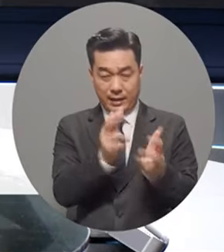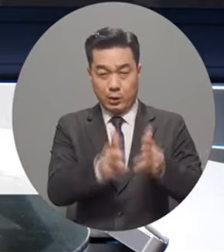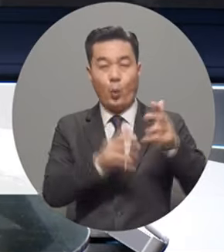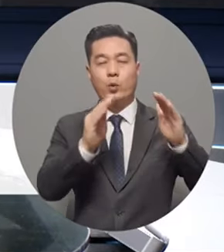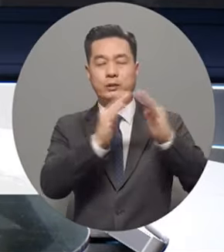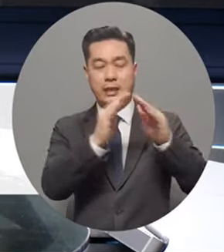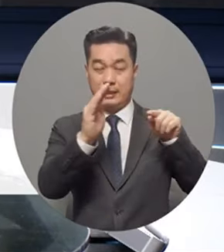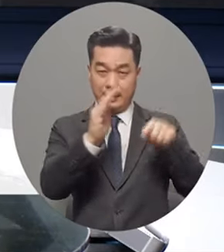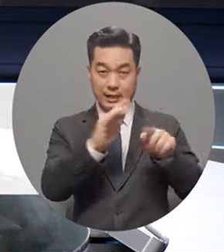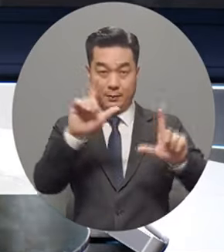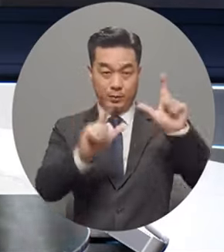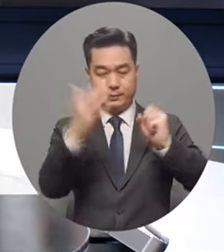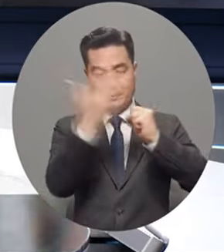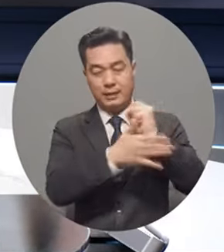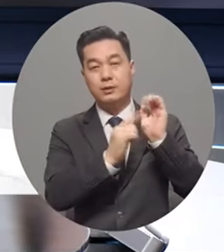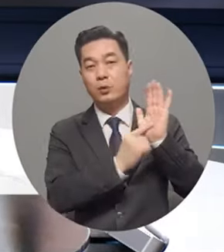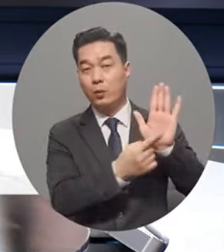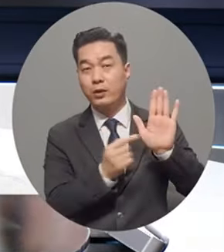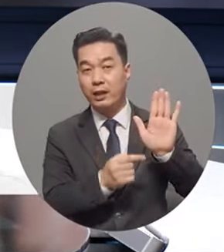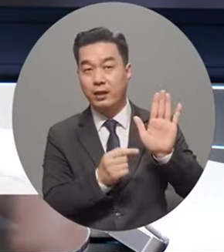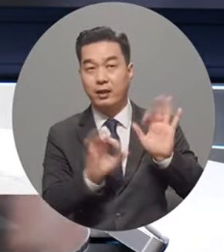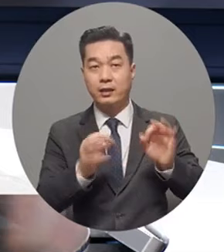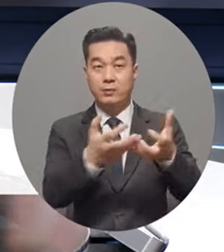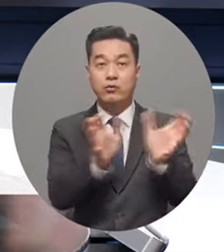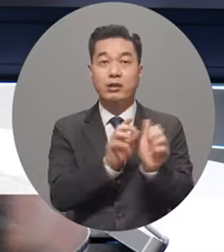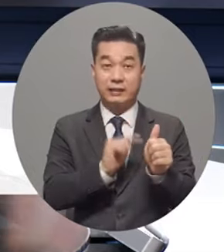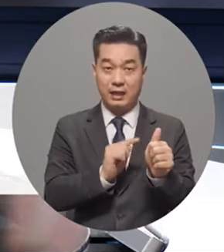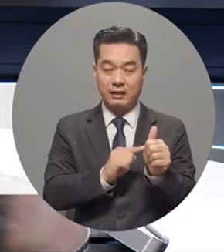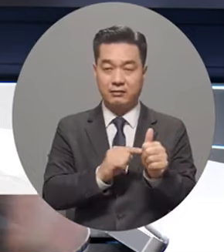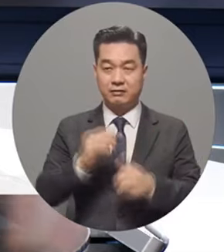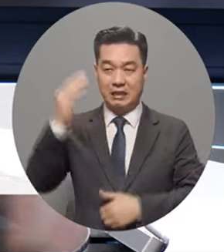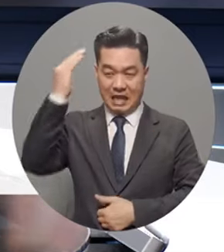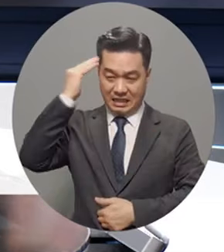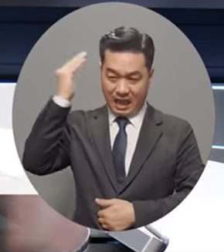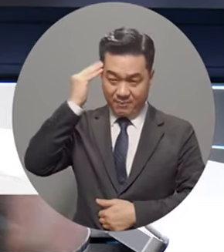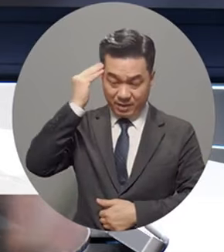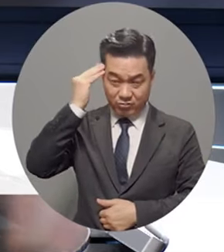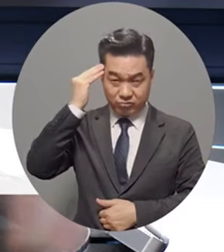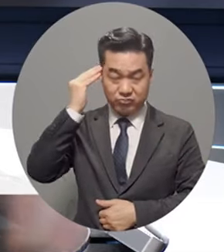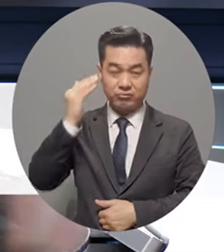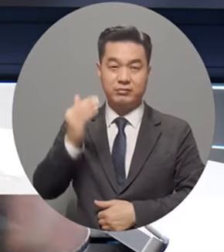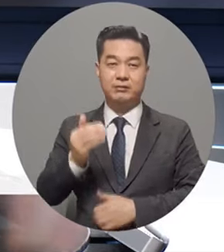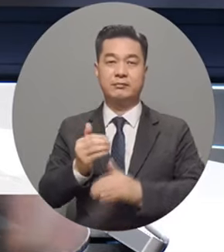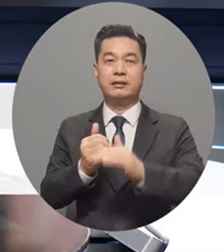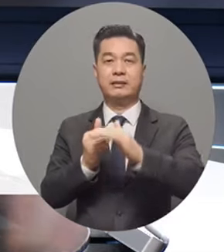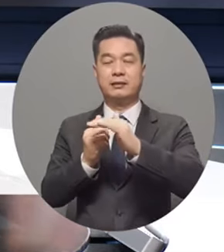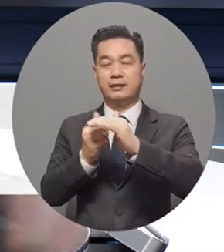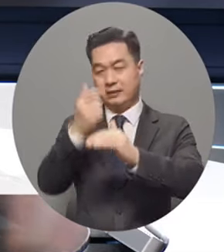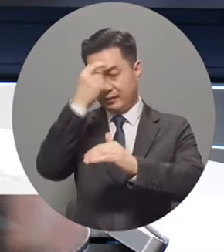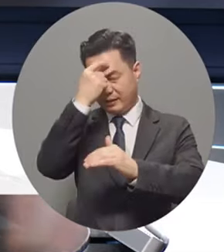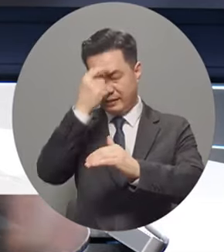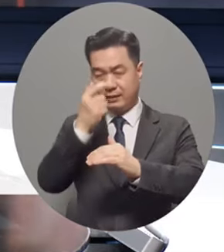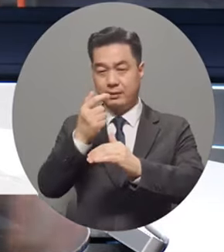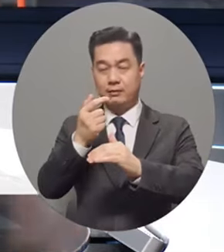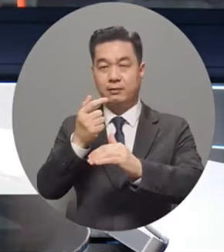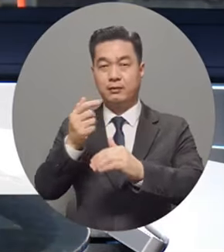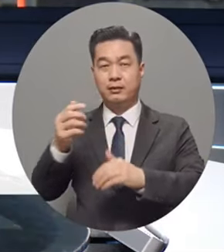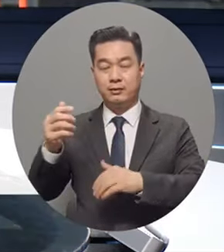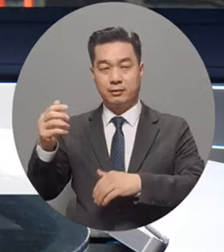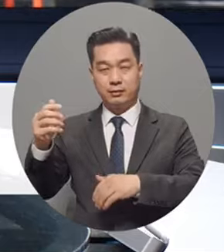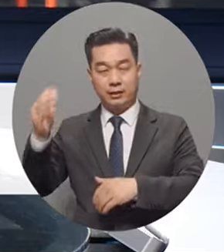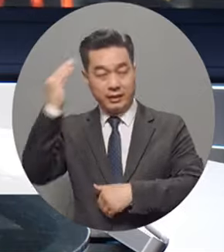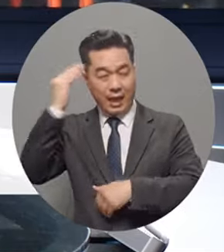모습을 공개했습니다. 김 위원장은 이 자리에서 대한민국이 주적이라고 직접 규정했는데요. 전쟁을 피할 생각이